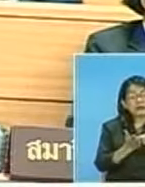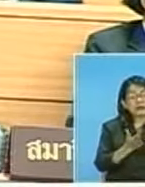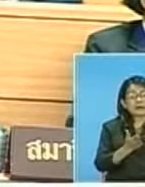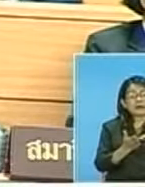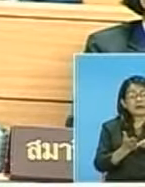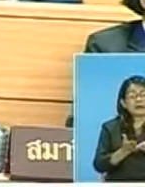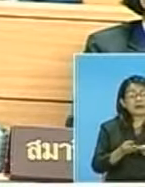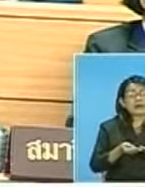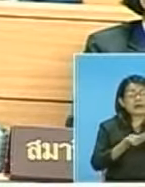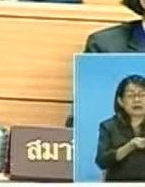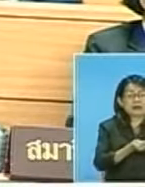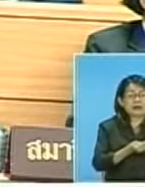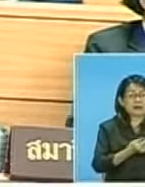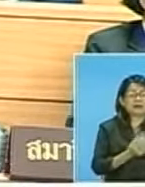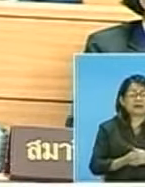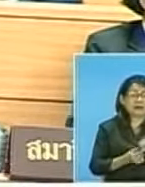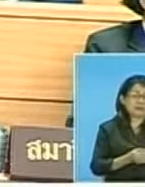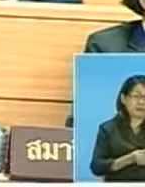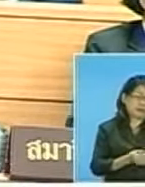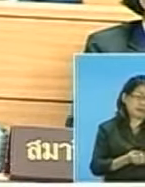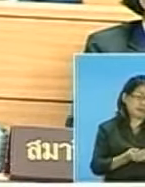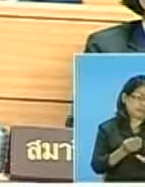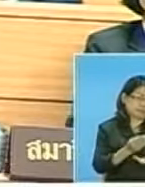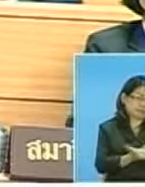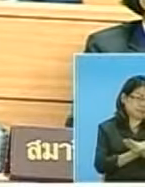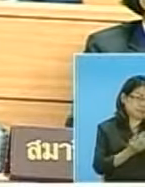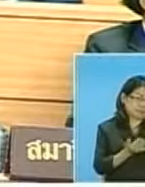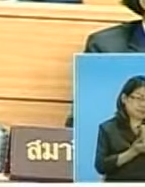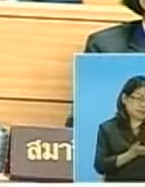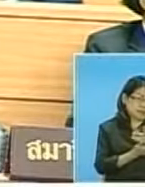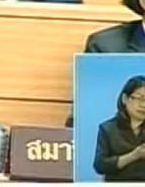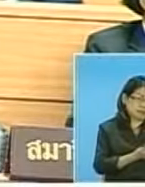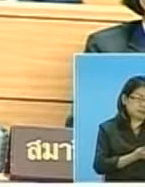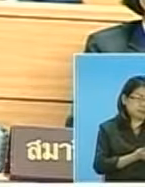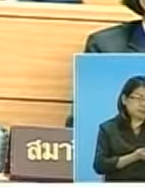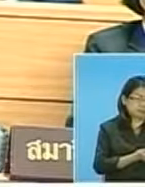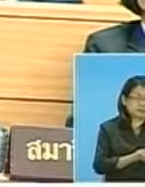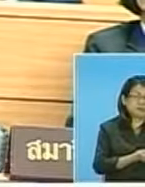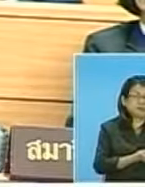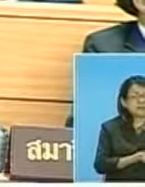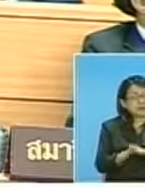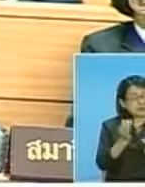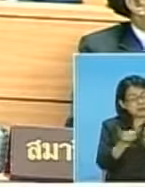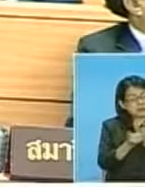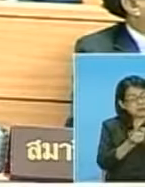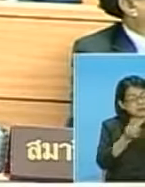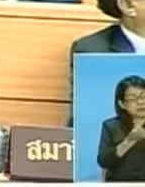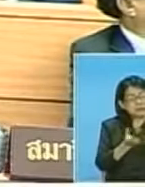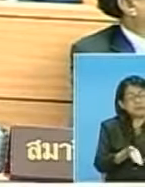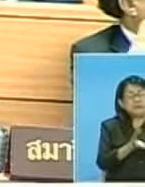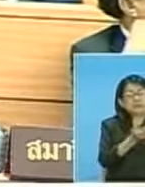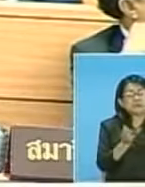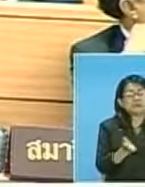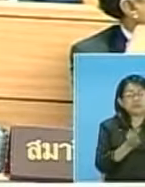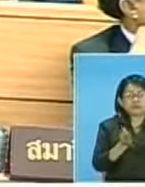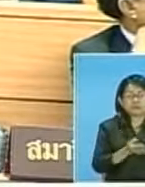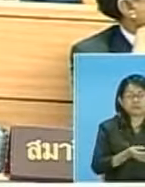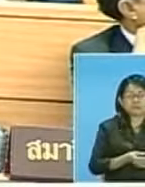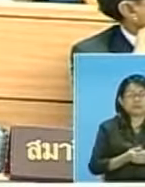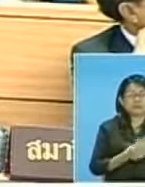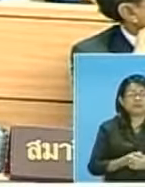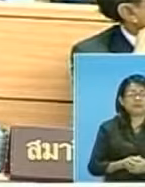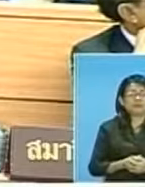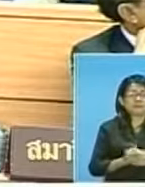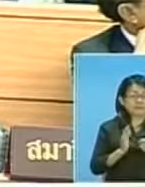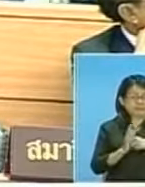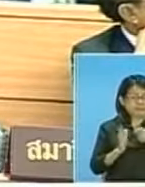โดยอาจจะมีประโยชน์ทับซ้อนหรือว่าเป็นประโยชน์ต่อกลุ่มใดกลุ่มหนึ่งนะครับนะด้วยเหตุนี้เองกับผมจึ